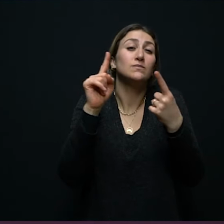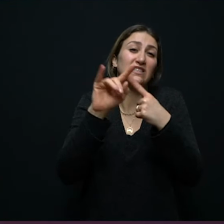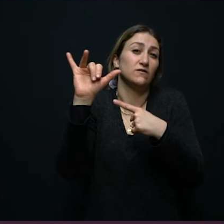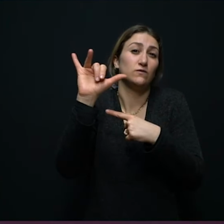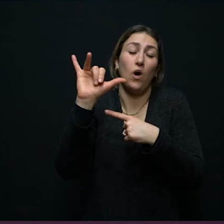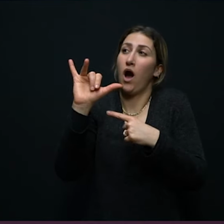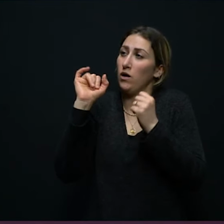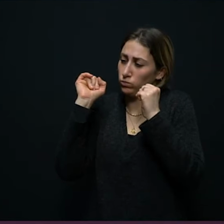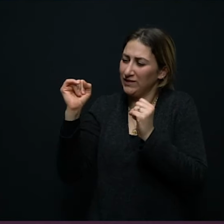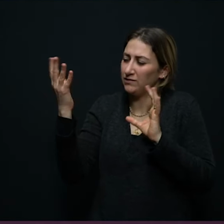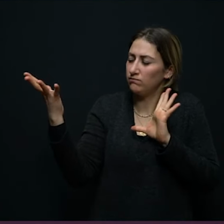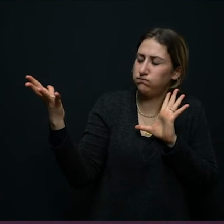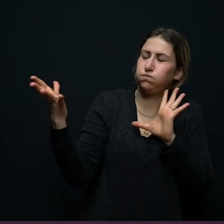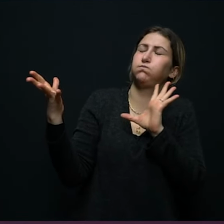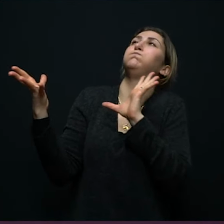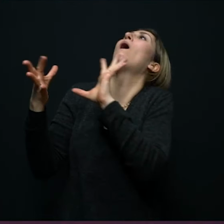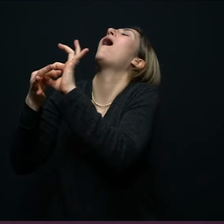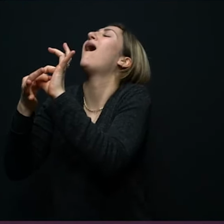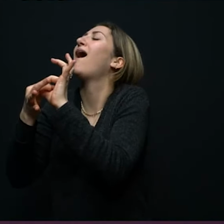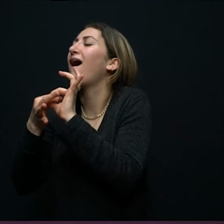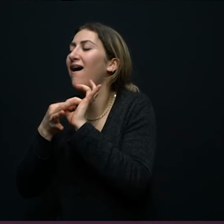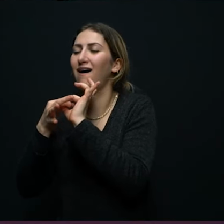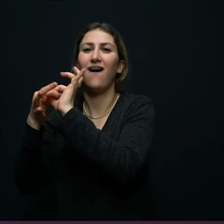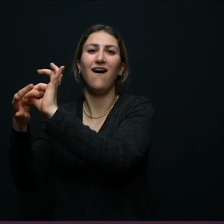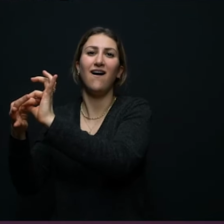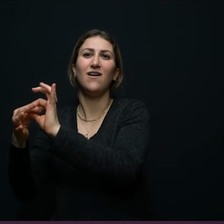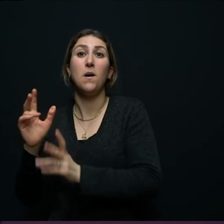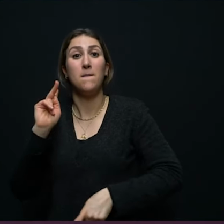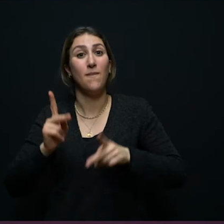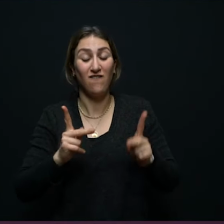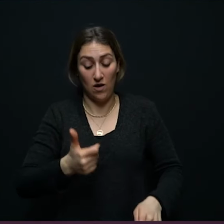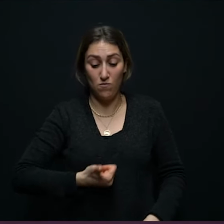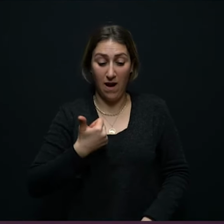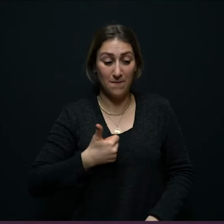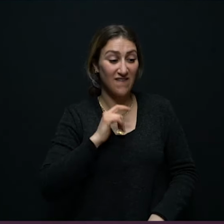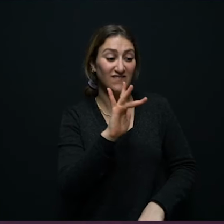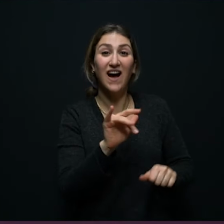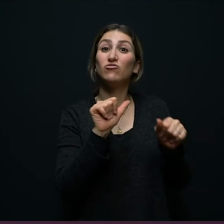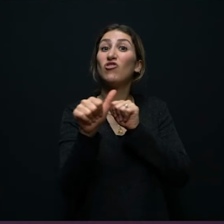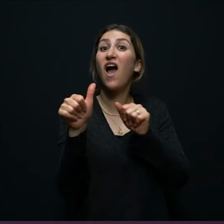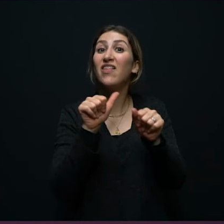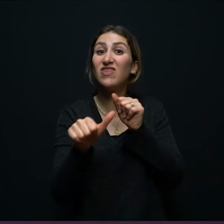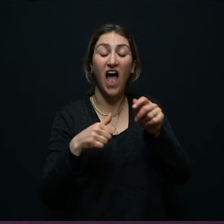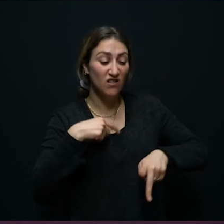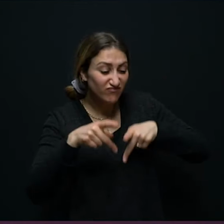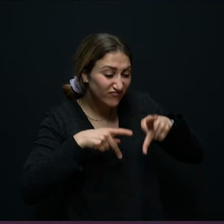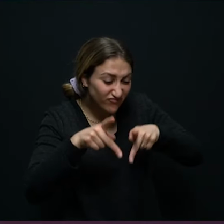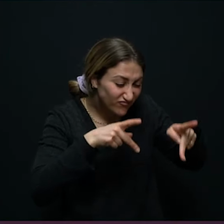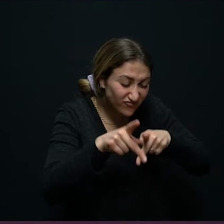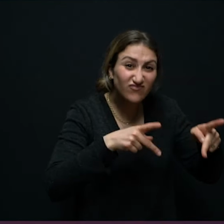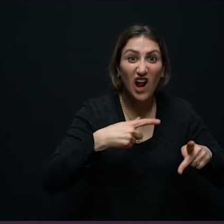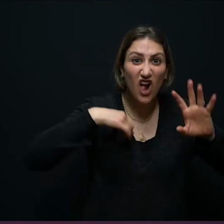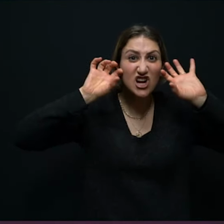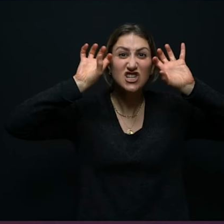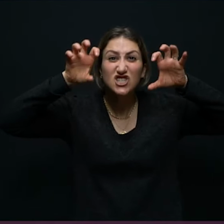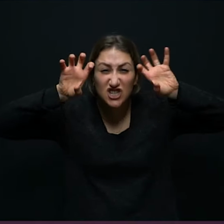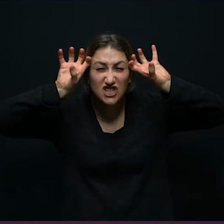du jardin que j'ai transpiré comme un bouc que j'ai les ongles plein air que je suis tout seul michel même terriblement